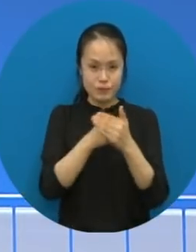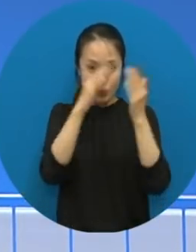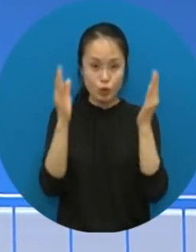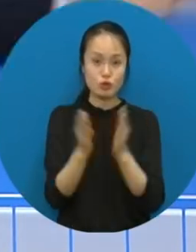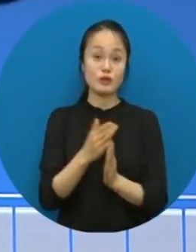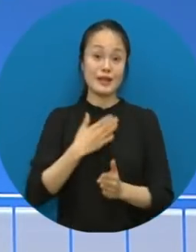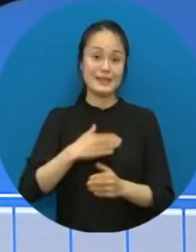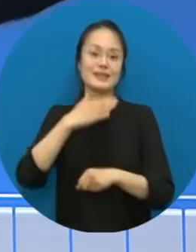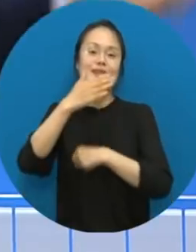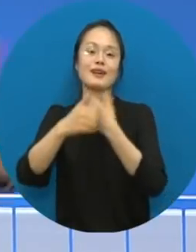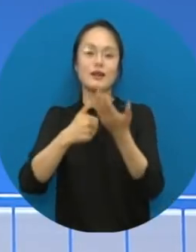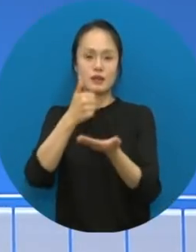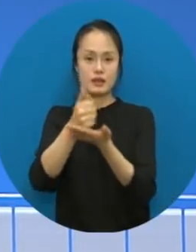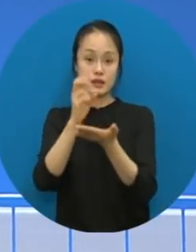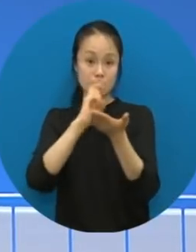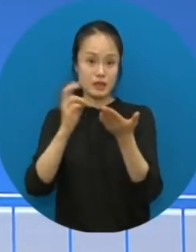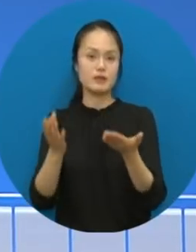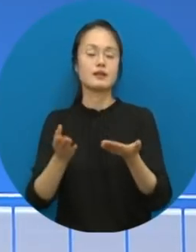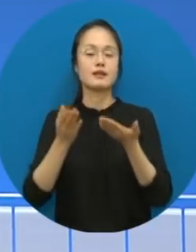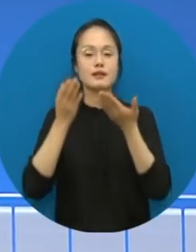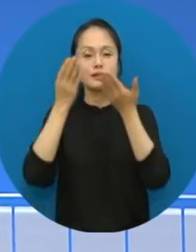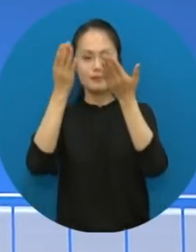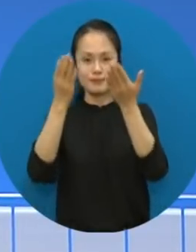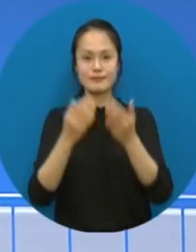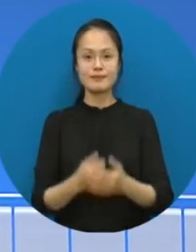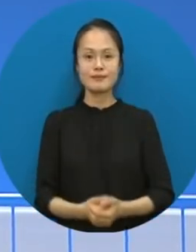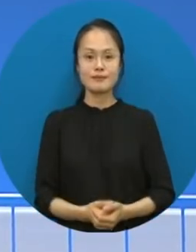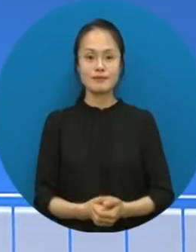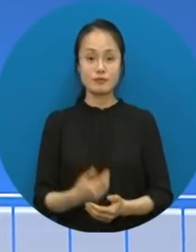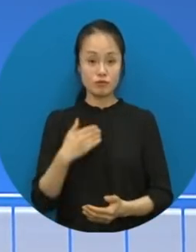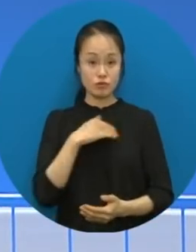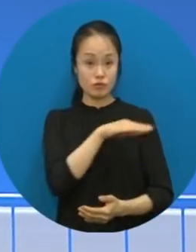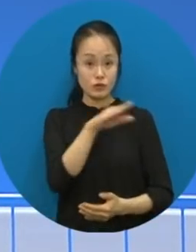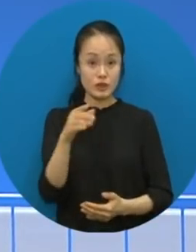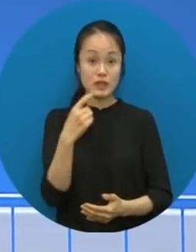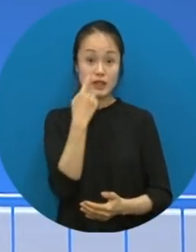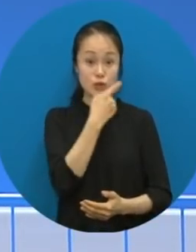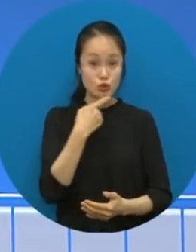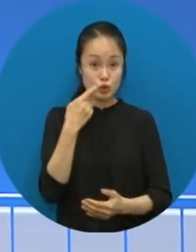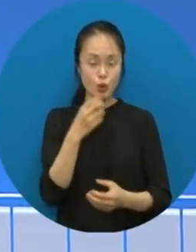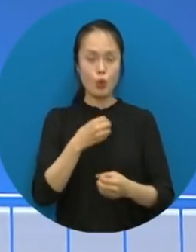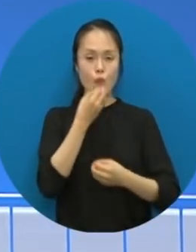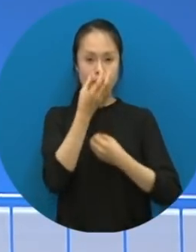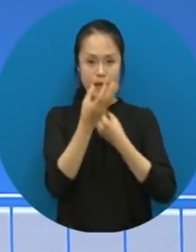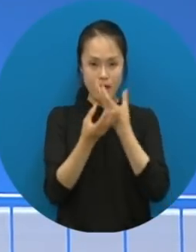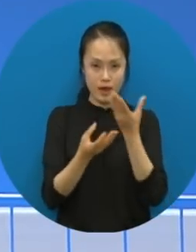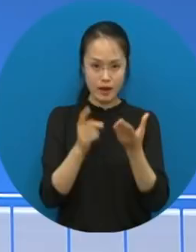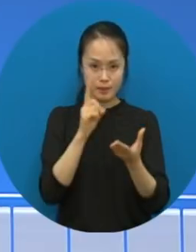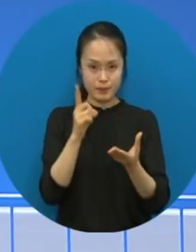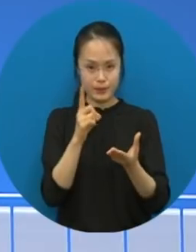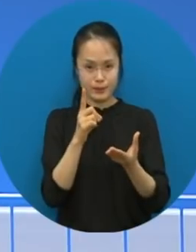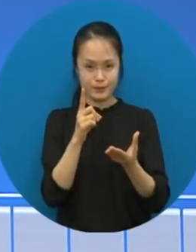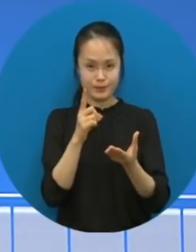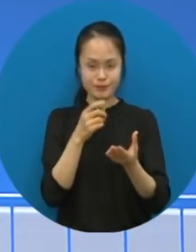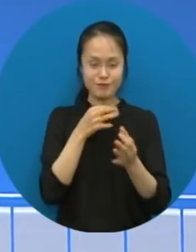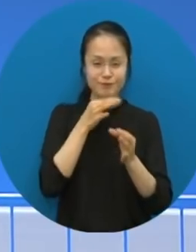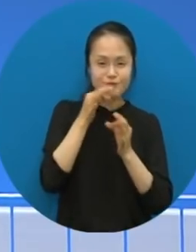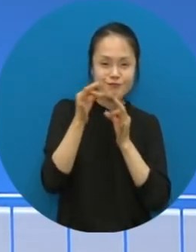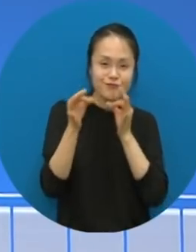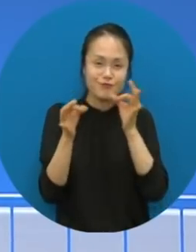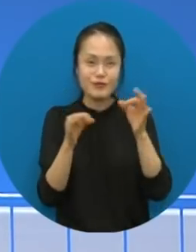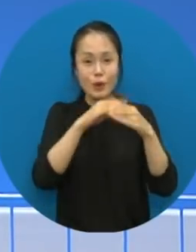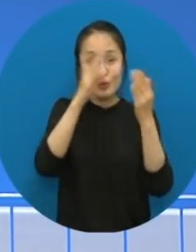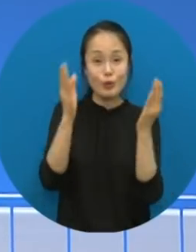아시는 하나님을 찬양합니다. 우리가 입술로 고백하는 목청으로 떨는 그런 모든